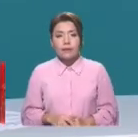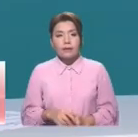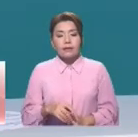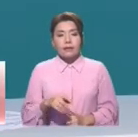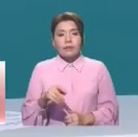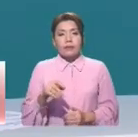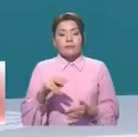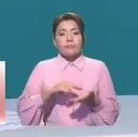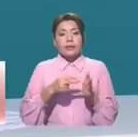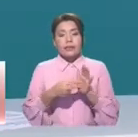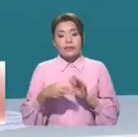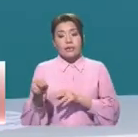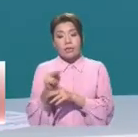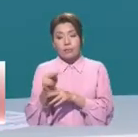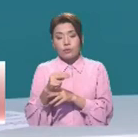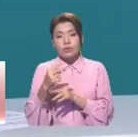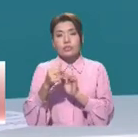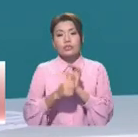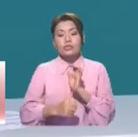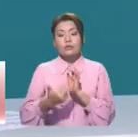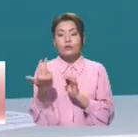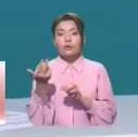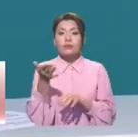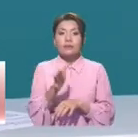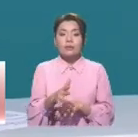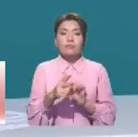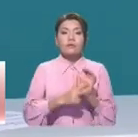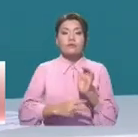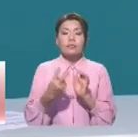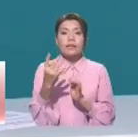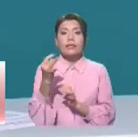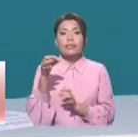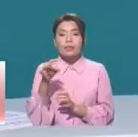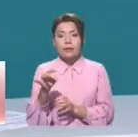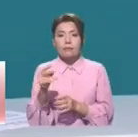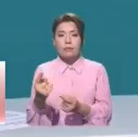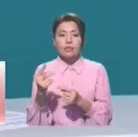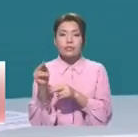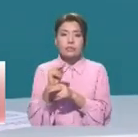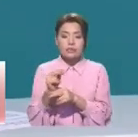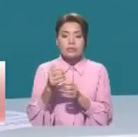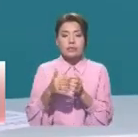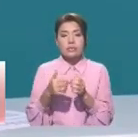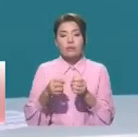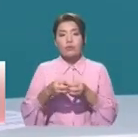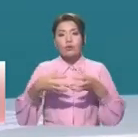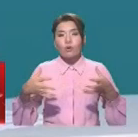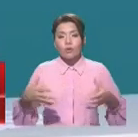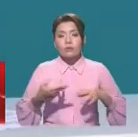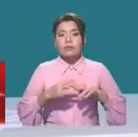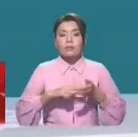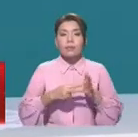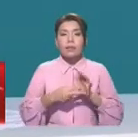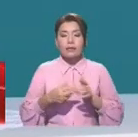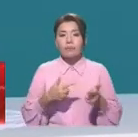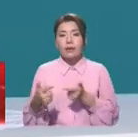Подписаны планы ремонта 163 интернатов и 82 лагерей. Это капитальный текущий ремонт, расширение зданий и планы